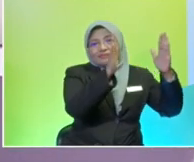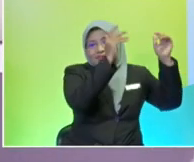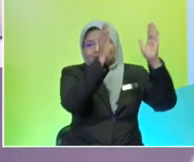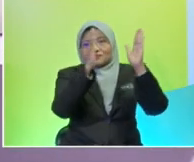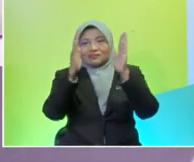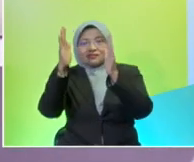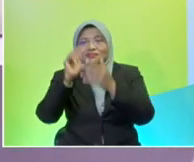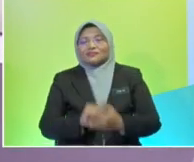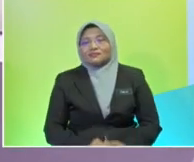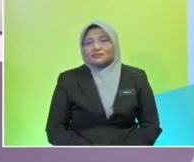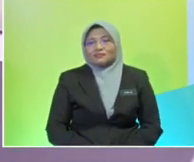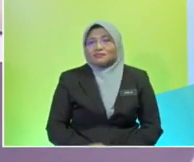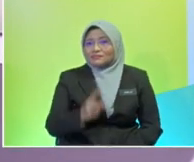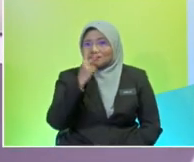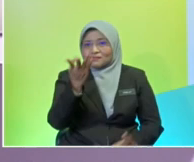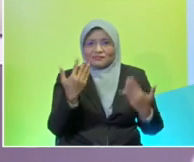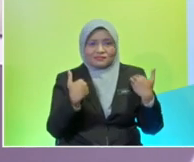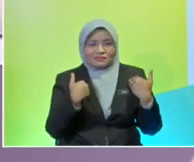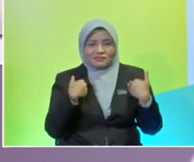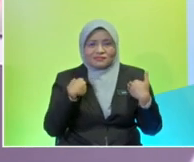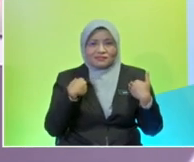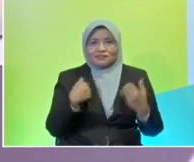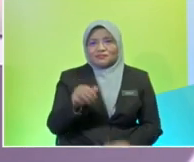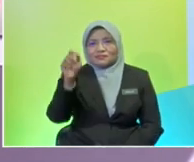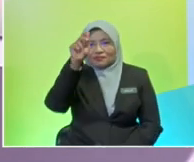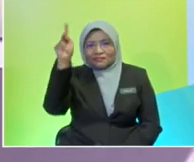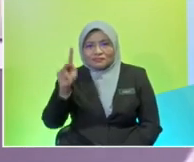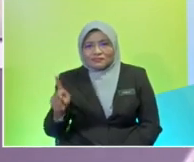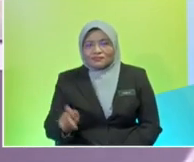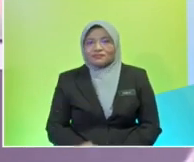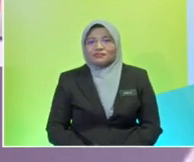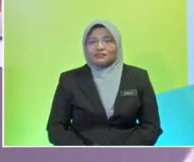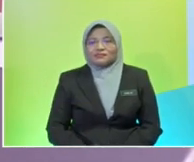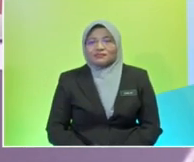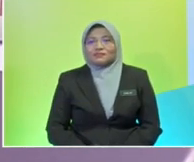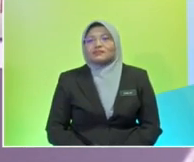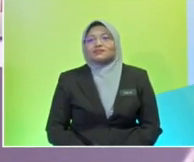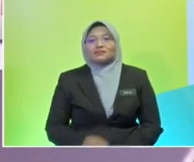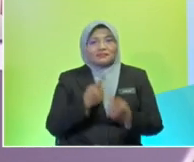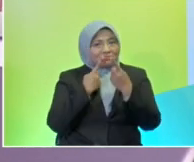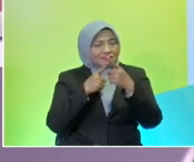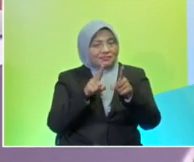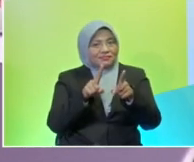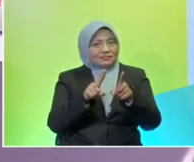cahaya putih maka kita lihat bisa Letakkan Cuaca ribut betul